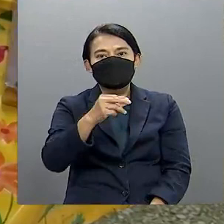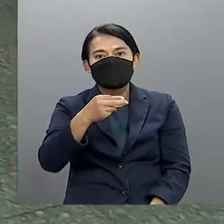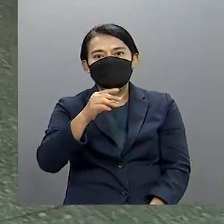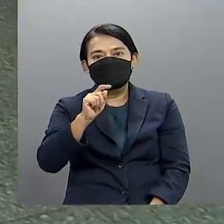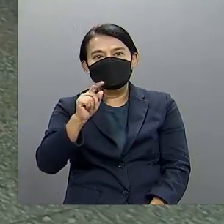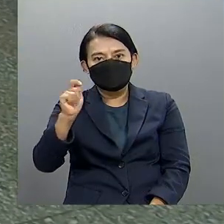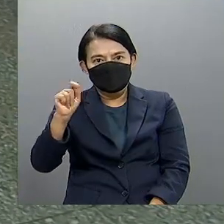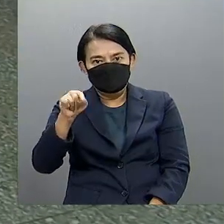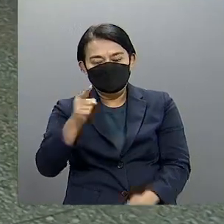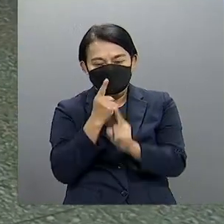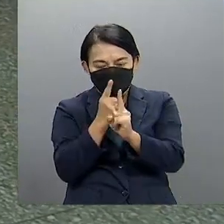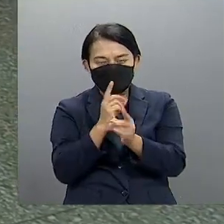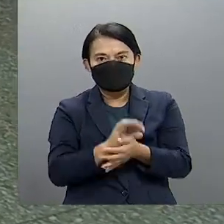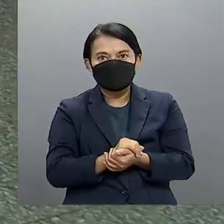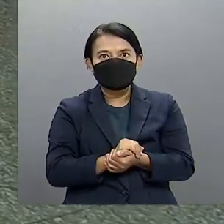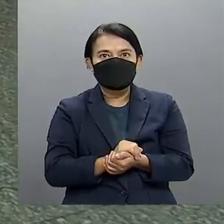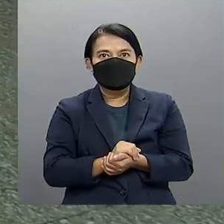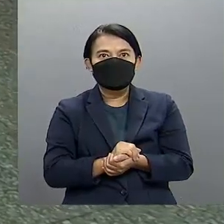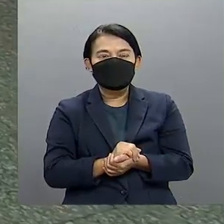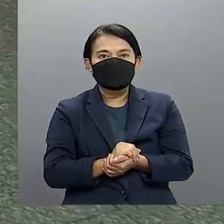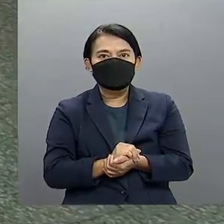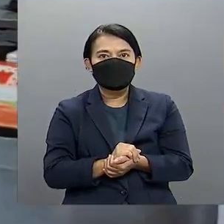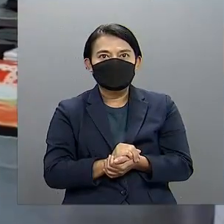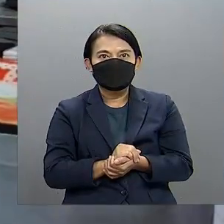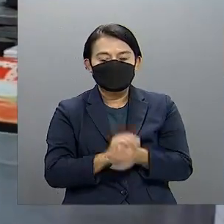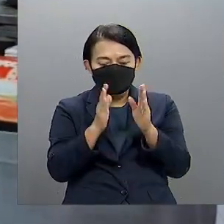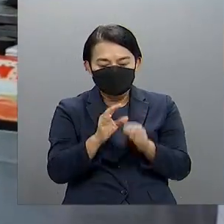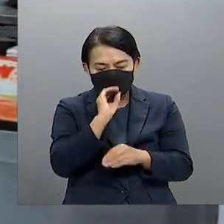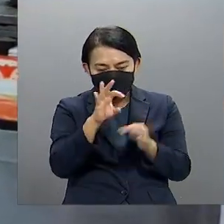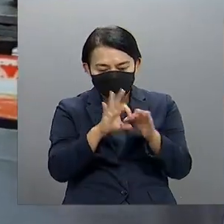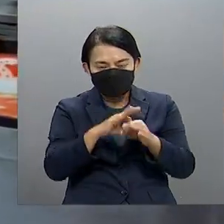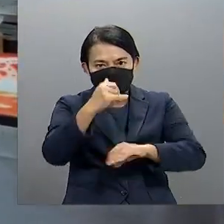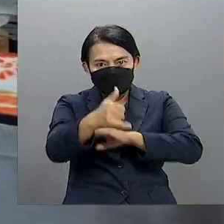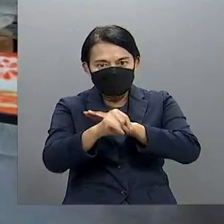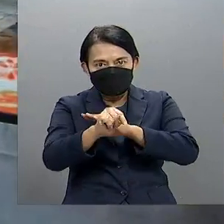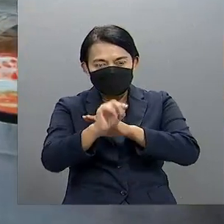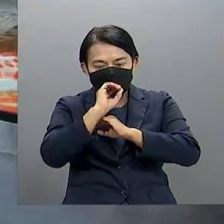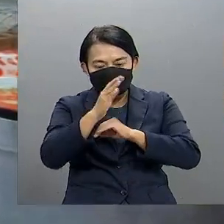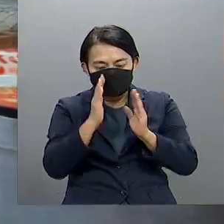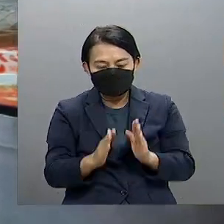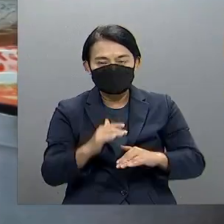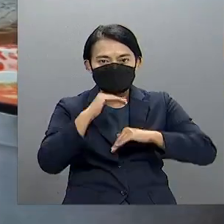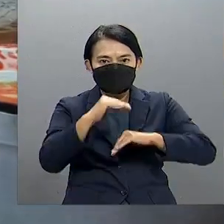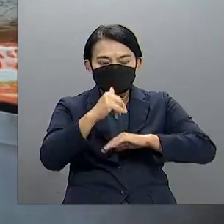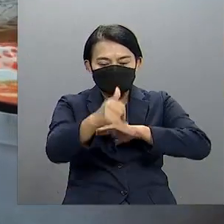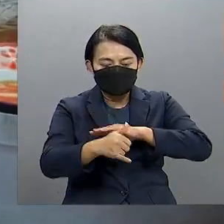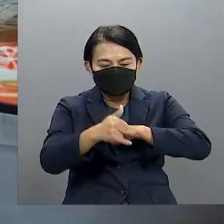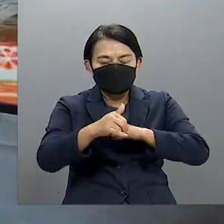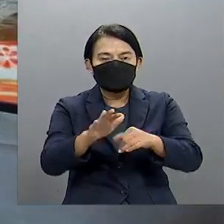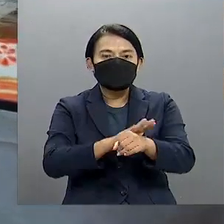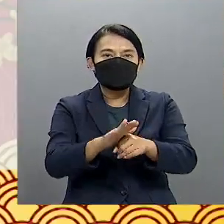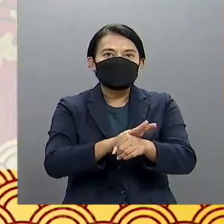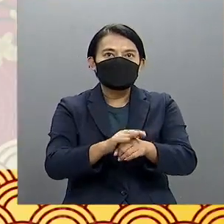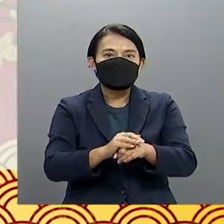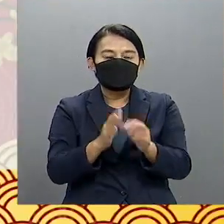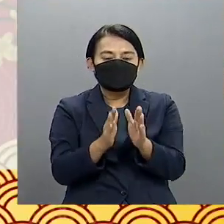นี้แต่ละศาลเจ้าจะมีการแจ้งจำนวนคนไว้ที่บริเวณทางเข้าเพื่อเป็นการจำกัดจำนวนคนไม่ให้แออัดค่ะ